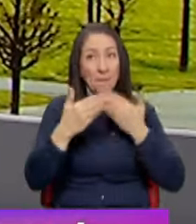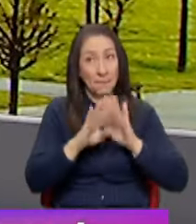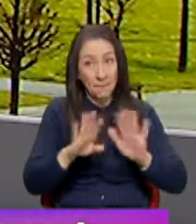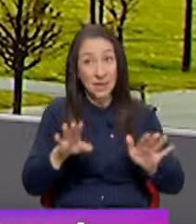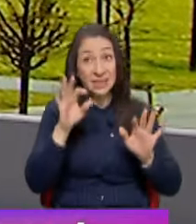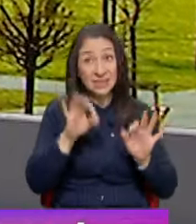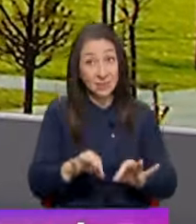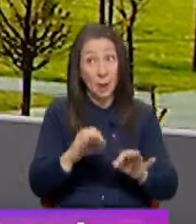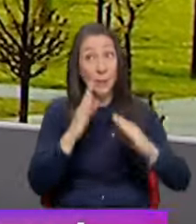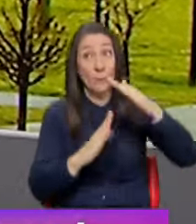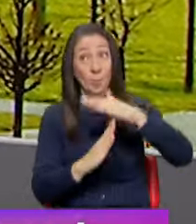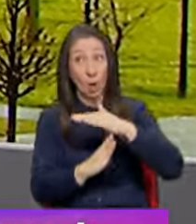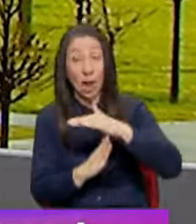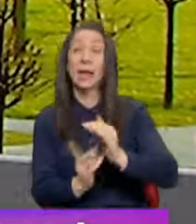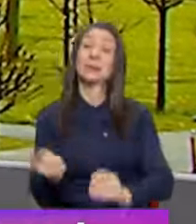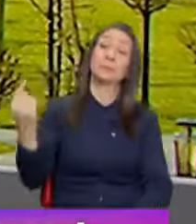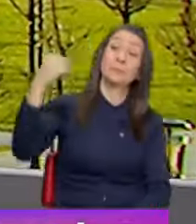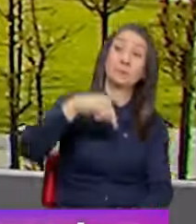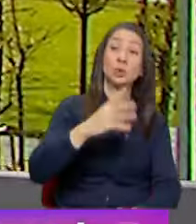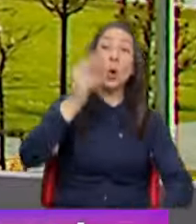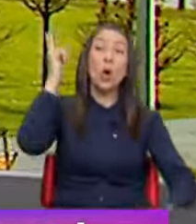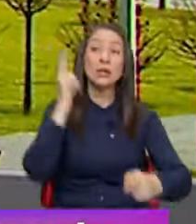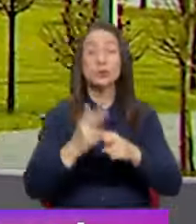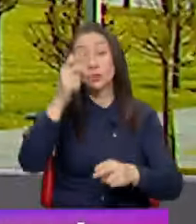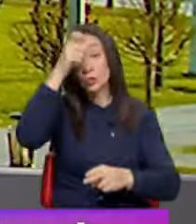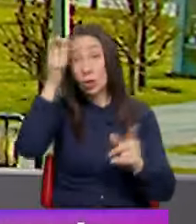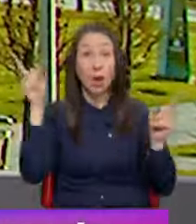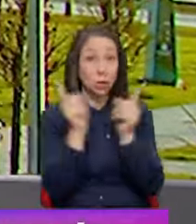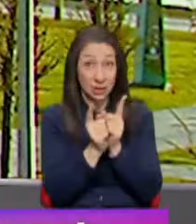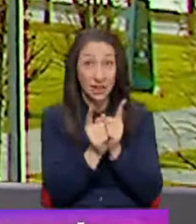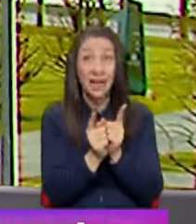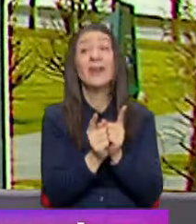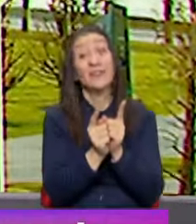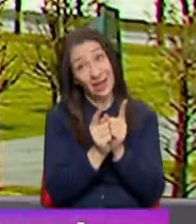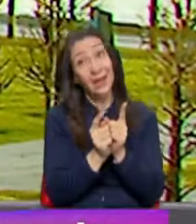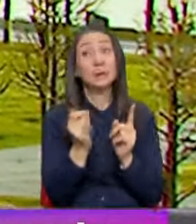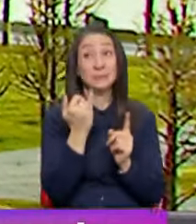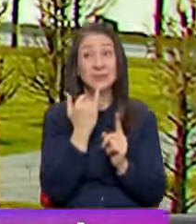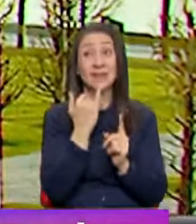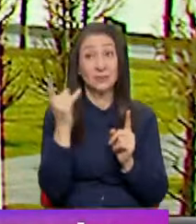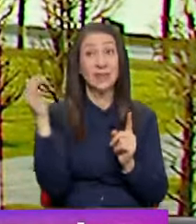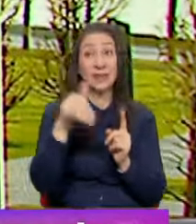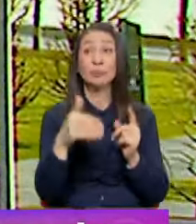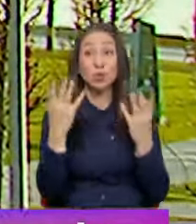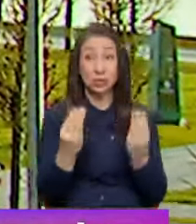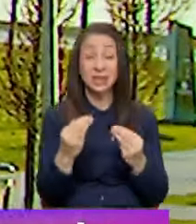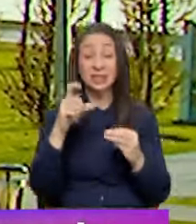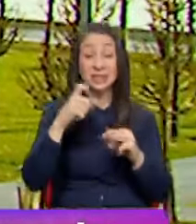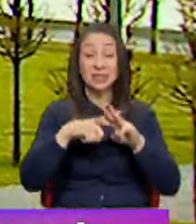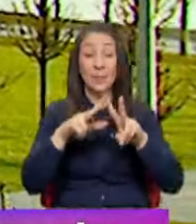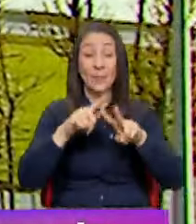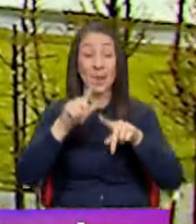taşıdık şimdi molaya gidiyoruz dönüşte çok hızlı bir Türkiye özeti ve konuğumuz da gelmiş olacak Cemal